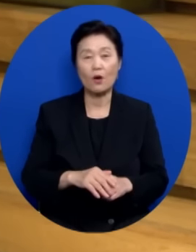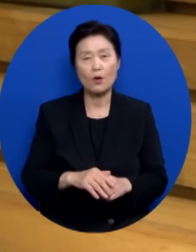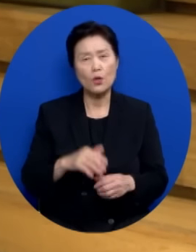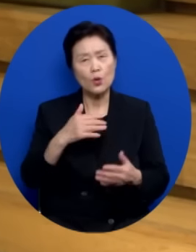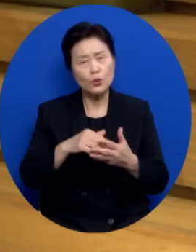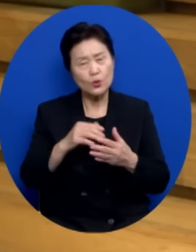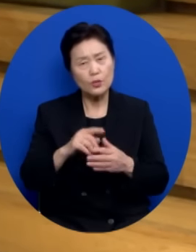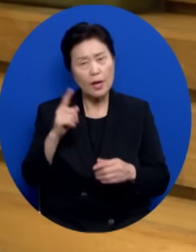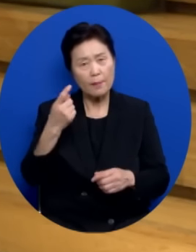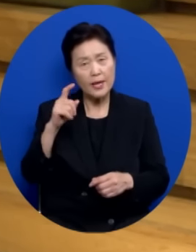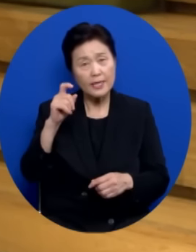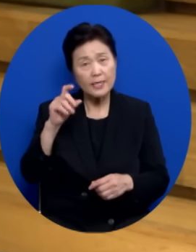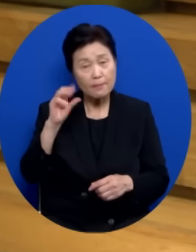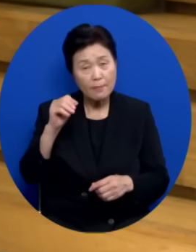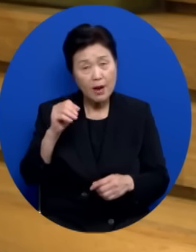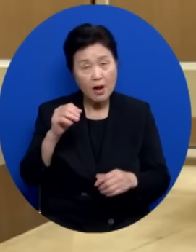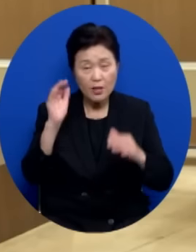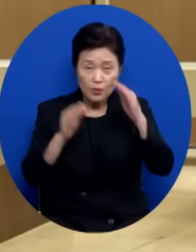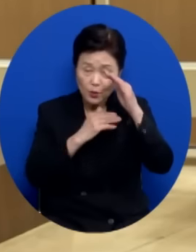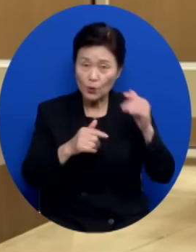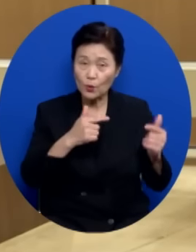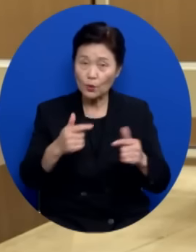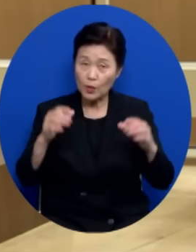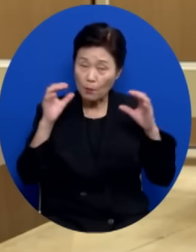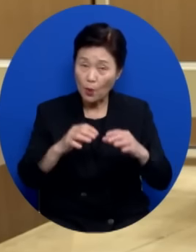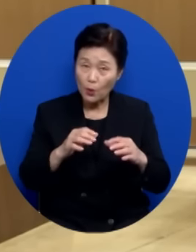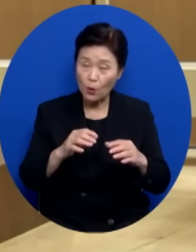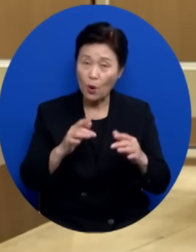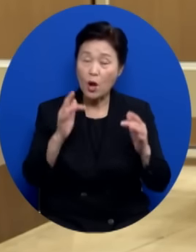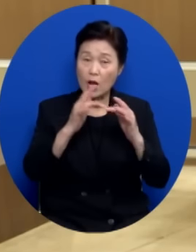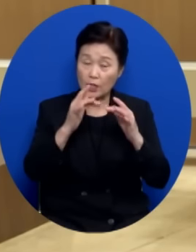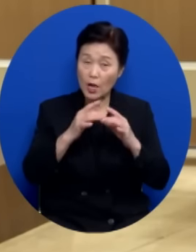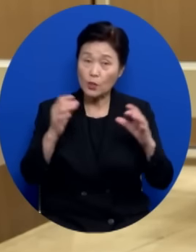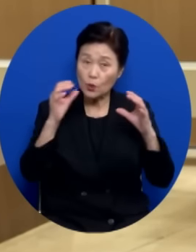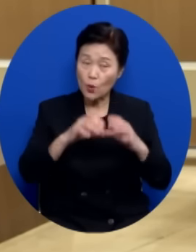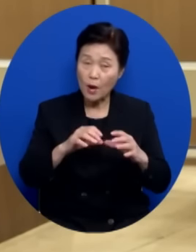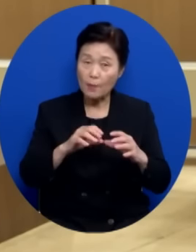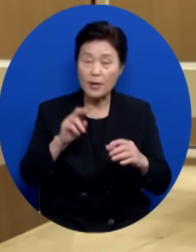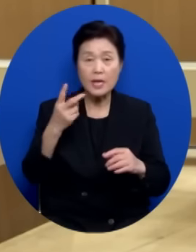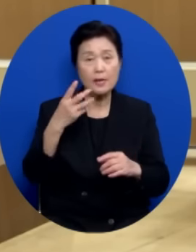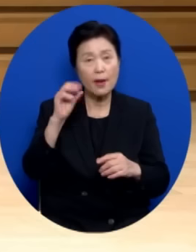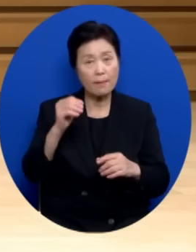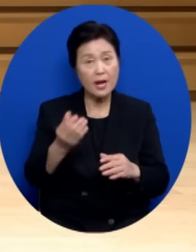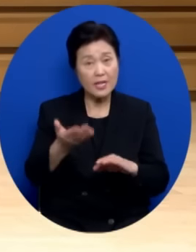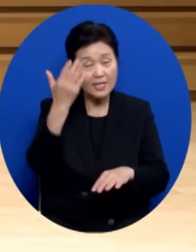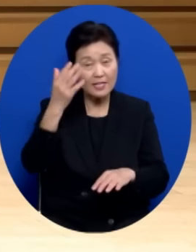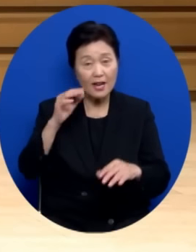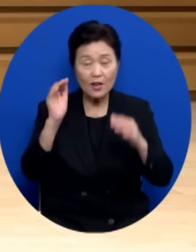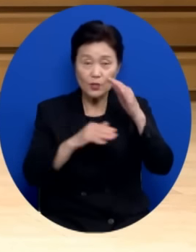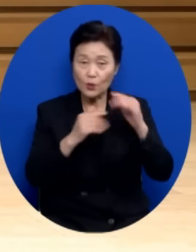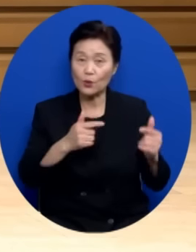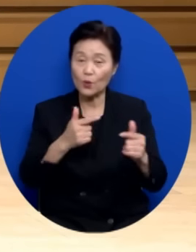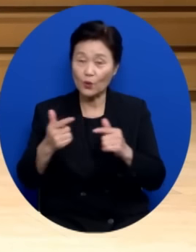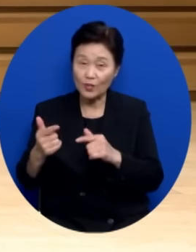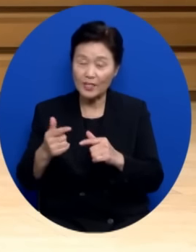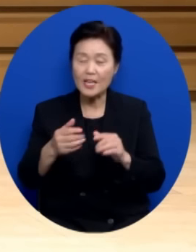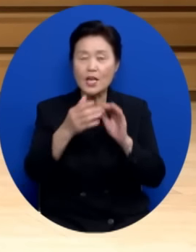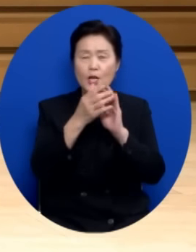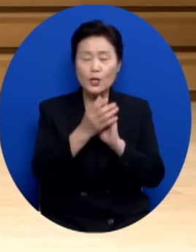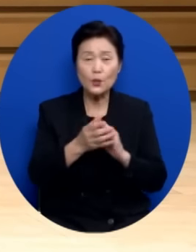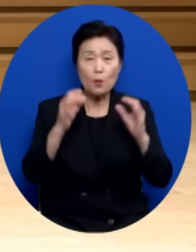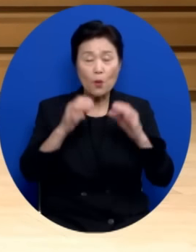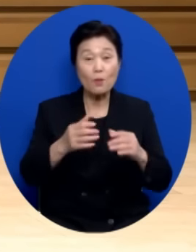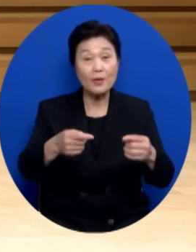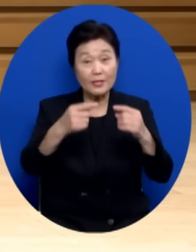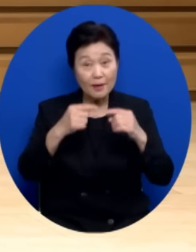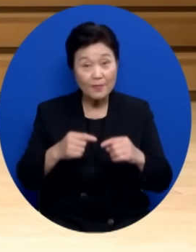집계되기로는 110만 성도가 또 온라인까지 합치면 한 200만이 훌쩍 넘는 성도가 이번 큰 기도회에 참석한